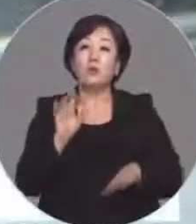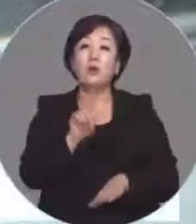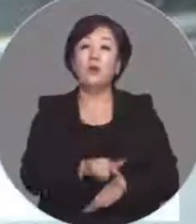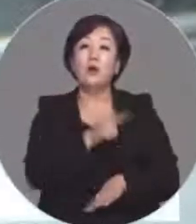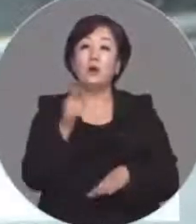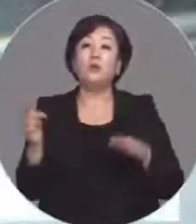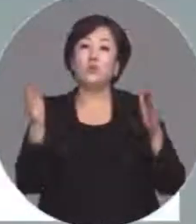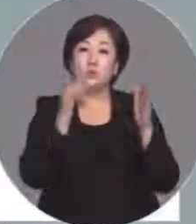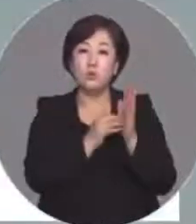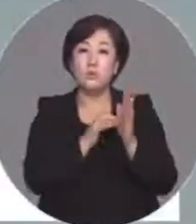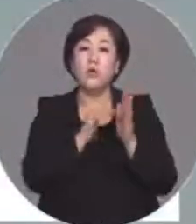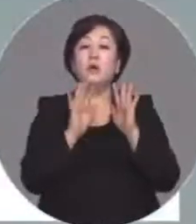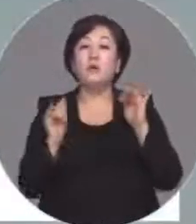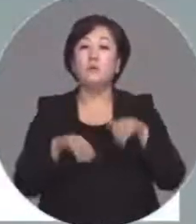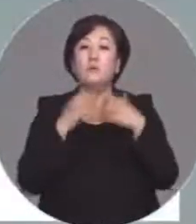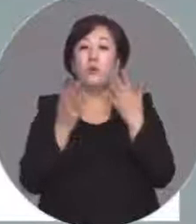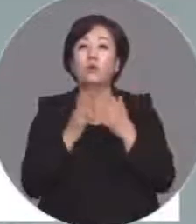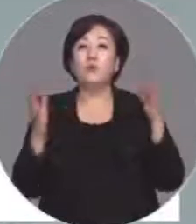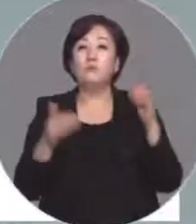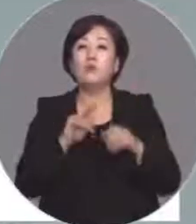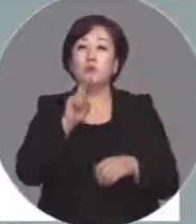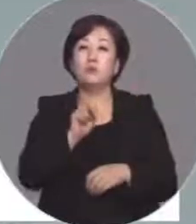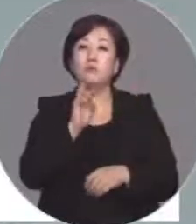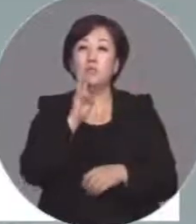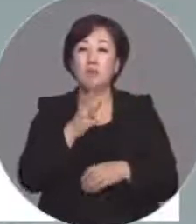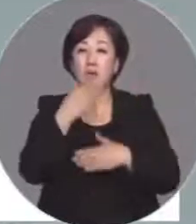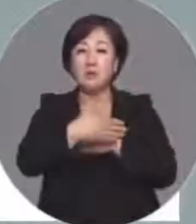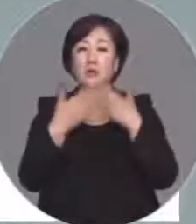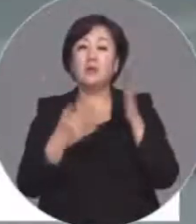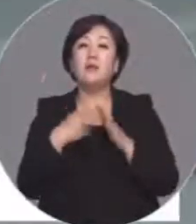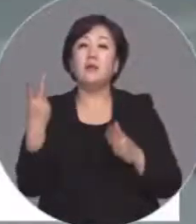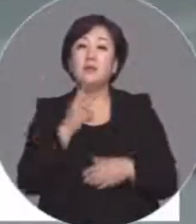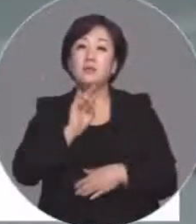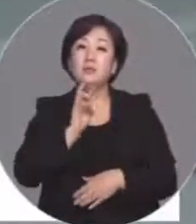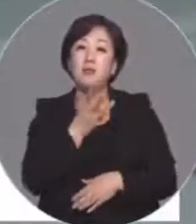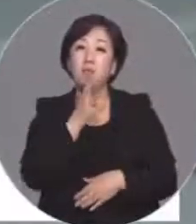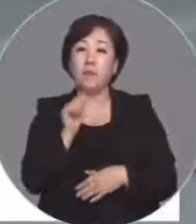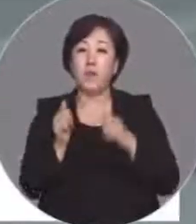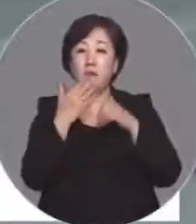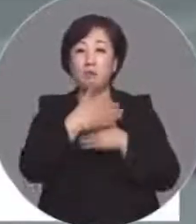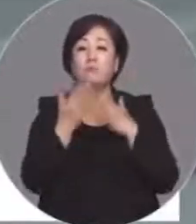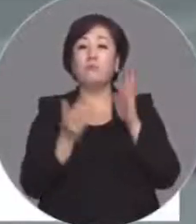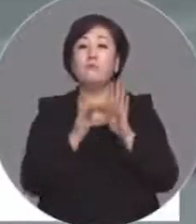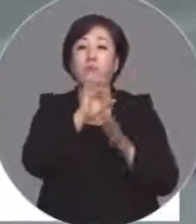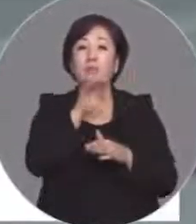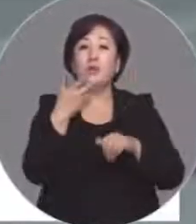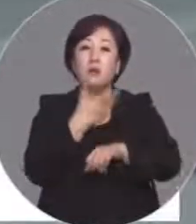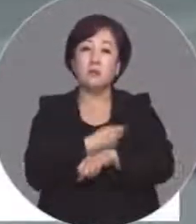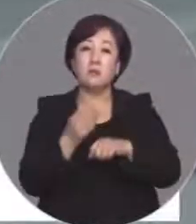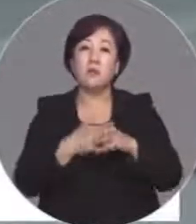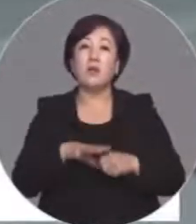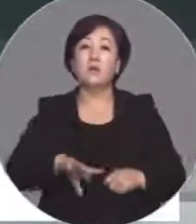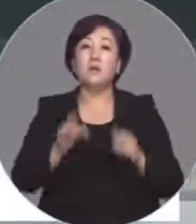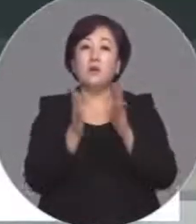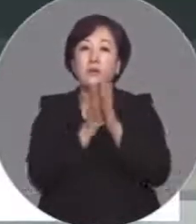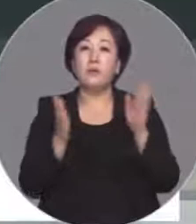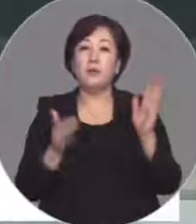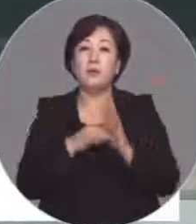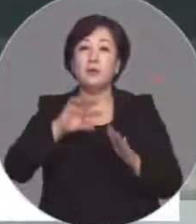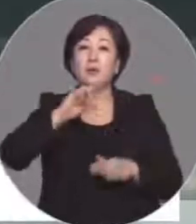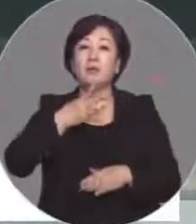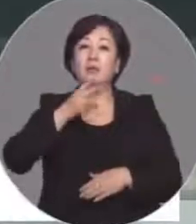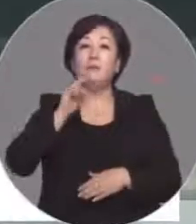울산에 도착한 백신은 모두 23상자로 2,300명분입니다. 울산의 1호 접종자인 달동